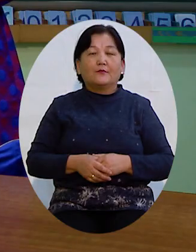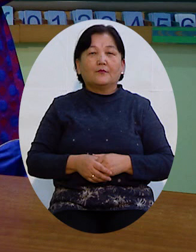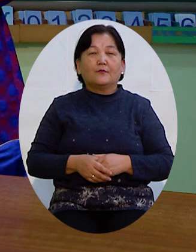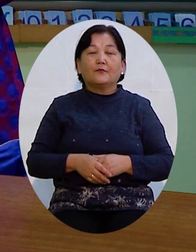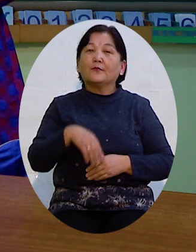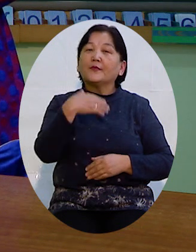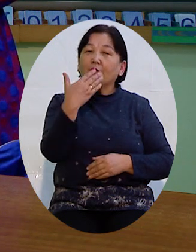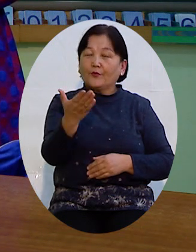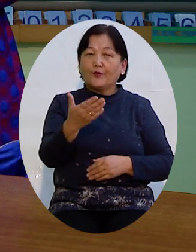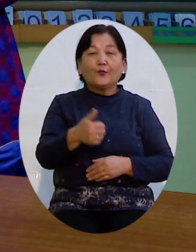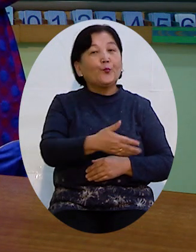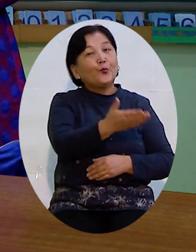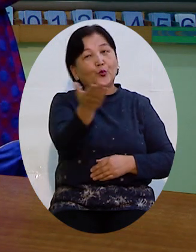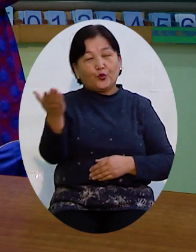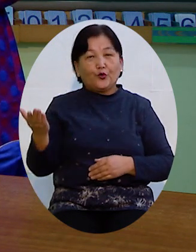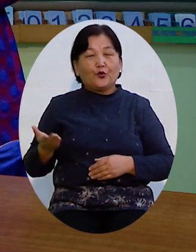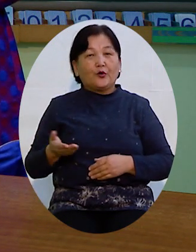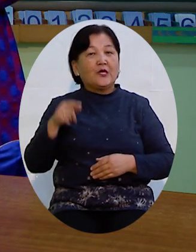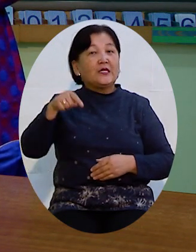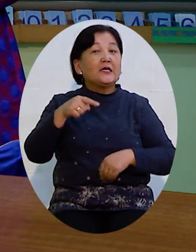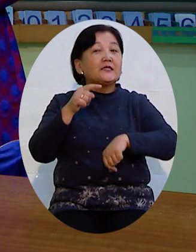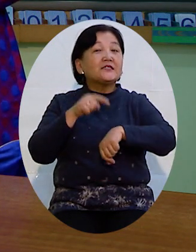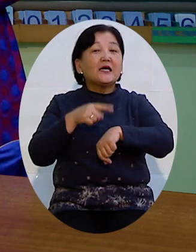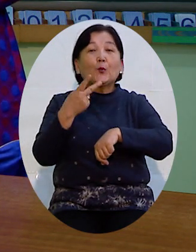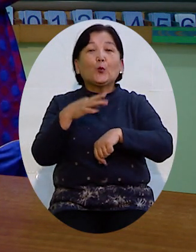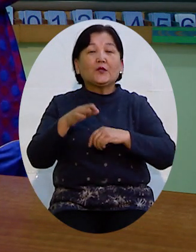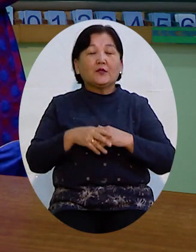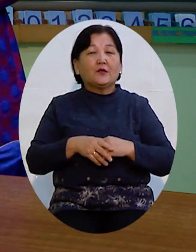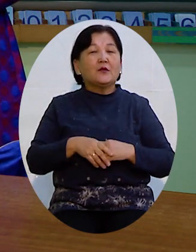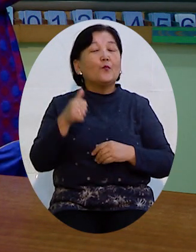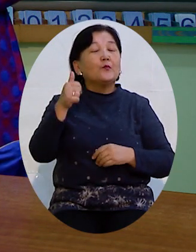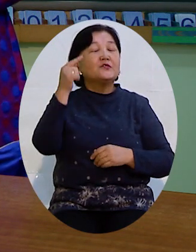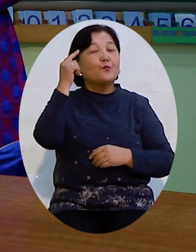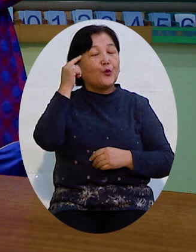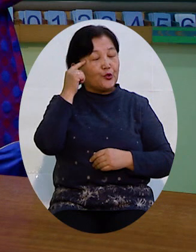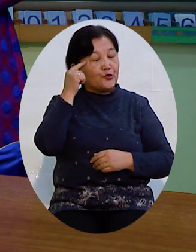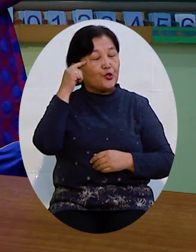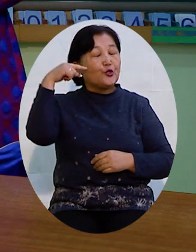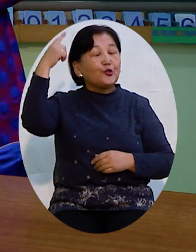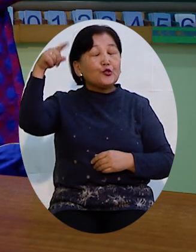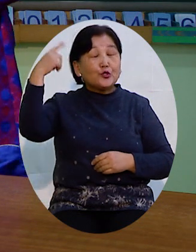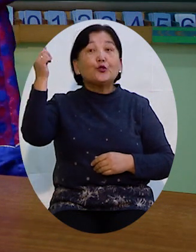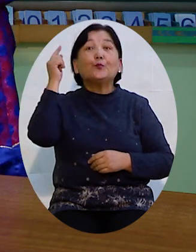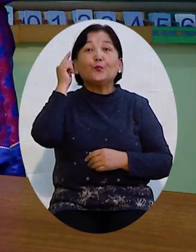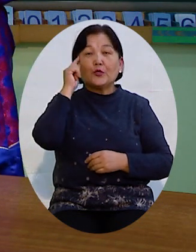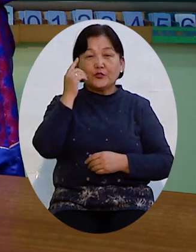За тэгвэл бүгдөө энэ цаг үеийг бодцгоё, төсөөлөн бодцгоё.